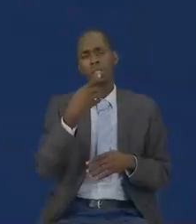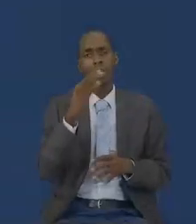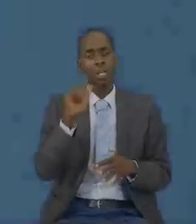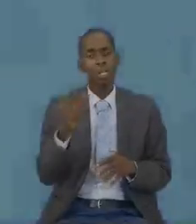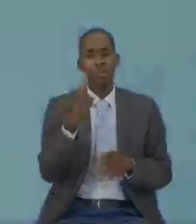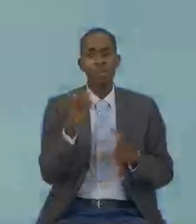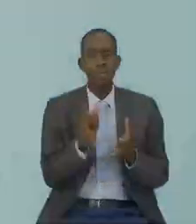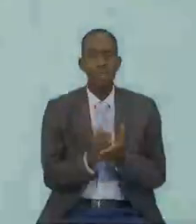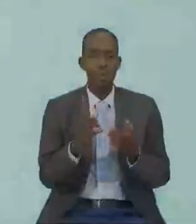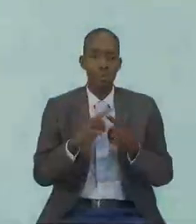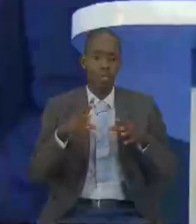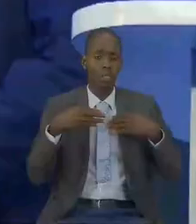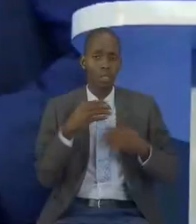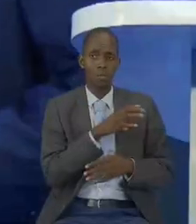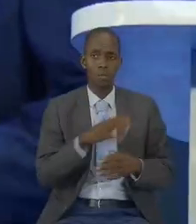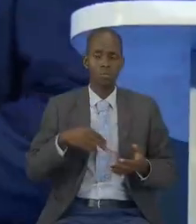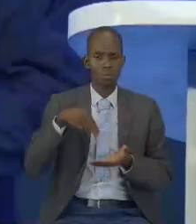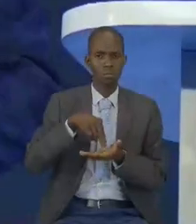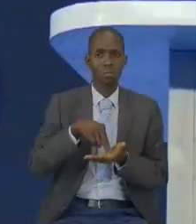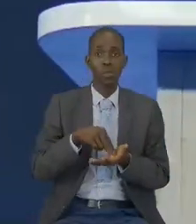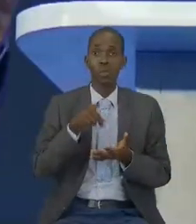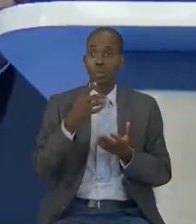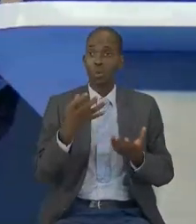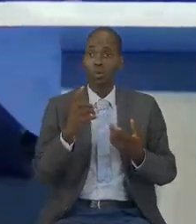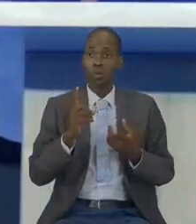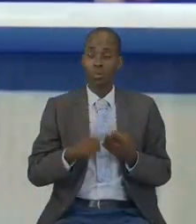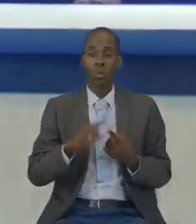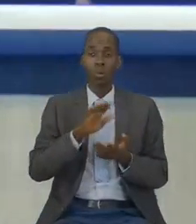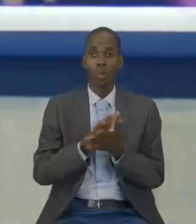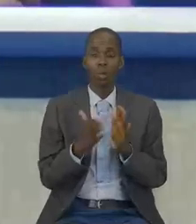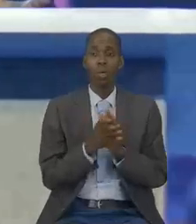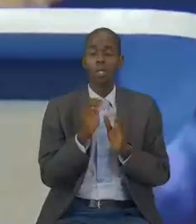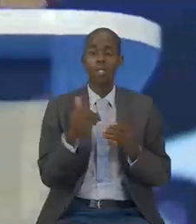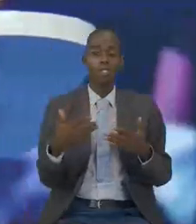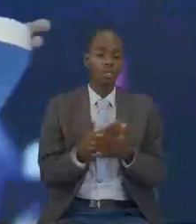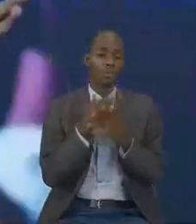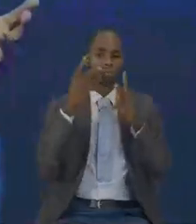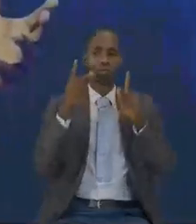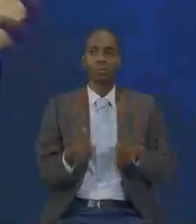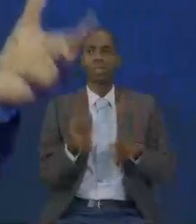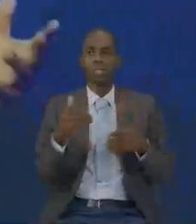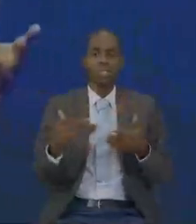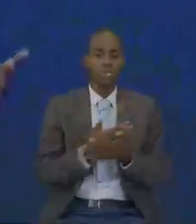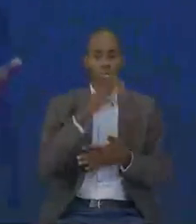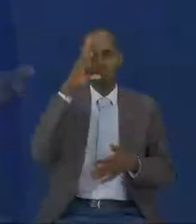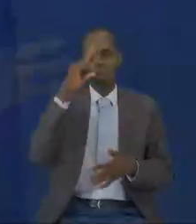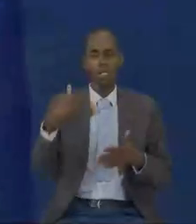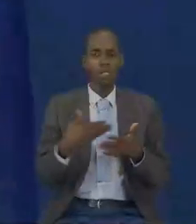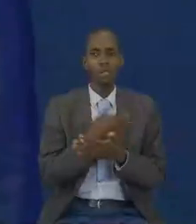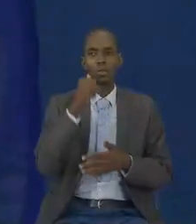de Dieu, quiconque veut donner sa vie à Christ, de se lever. Tu veux devenir une nouvelle